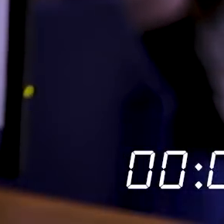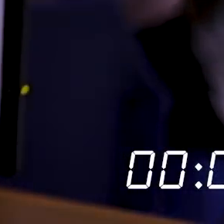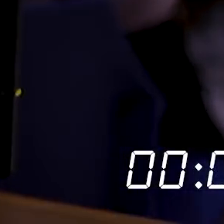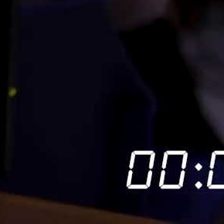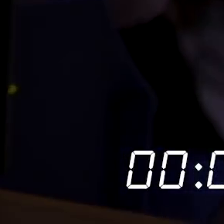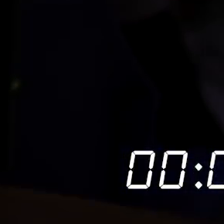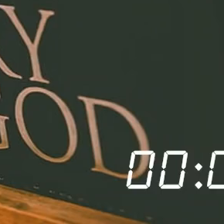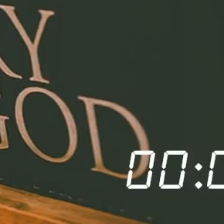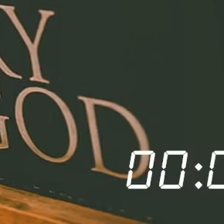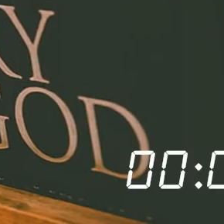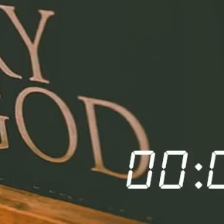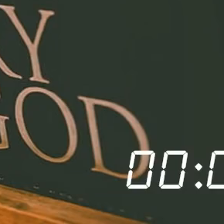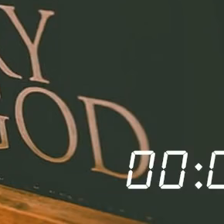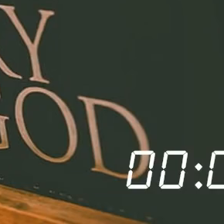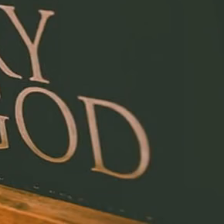di Informatika Ukrida!